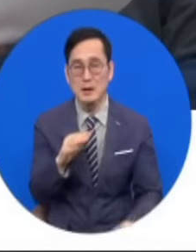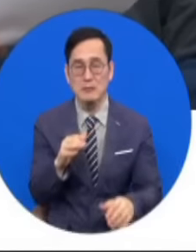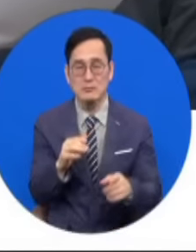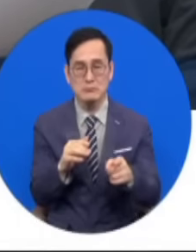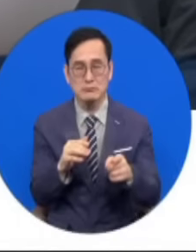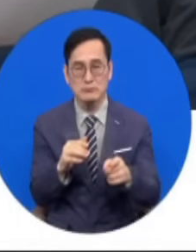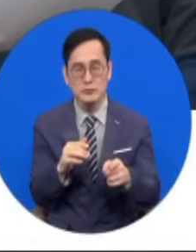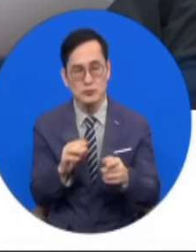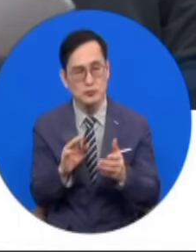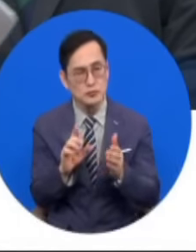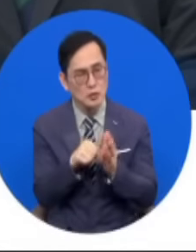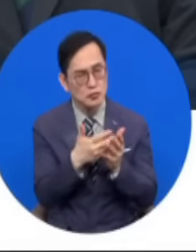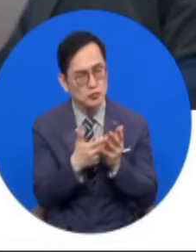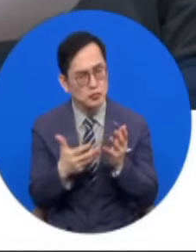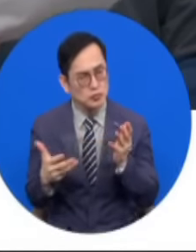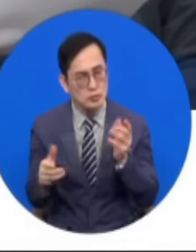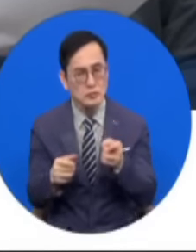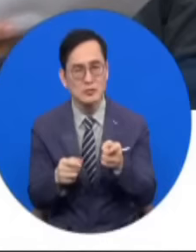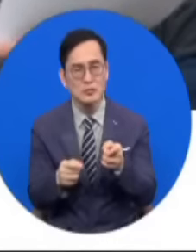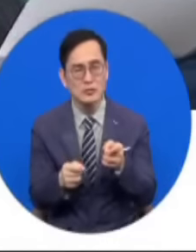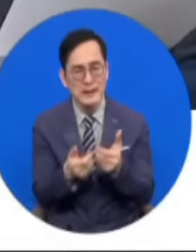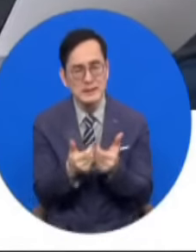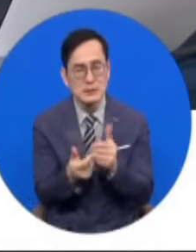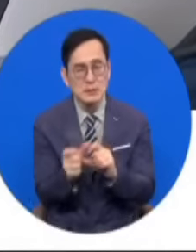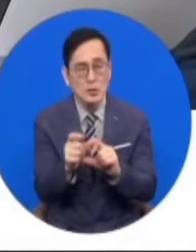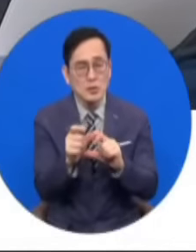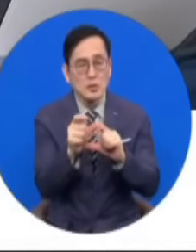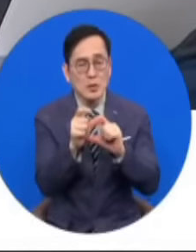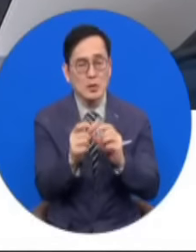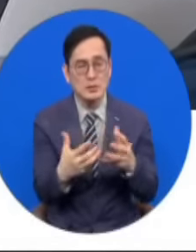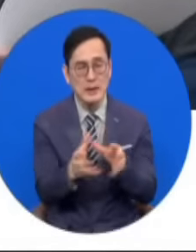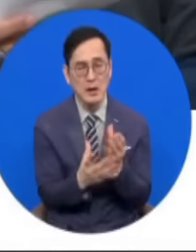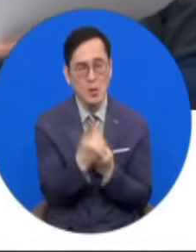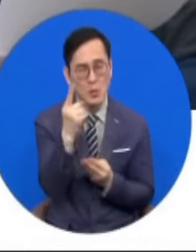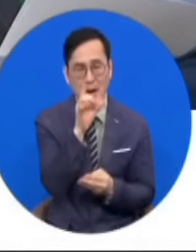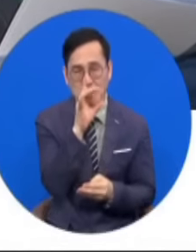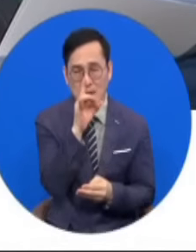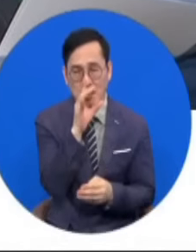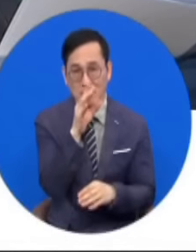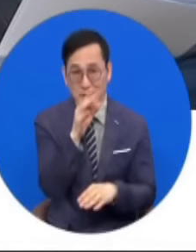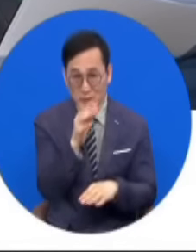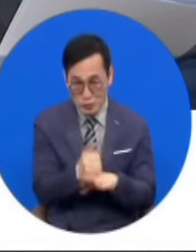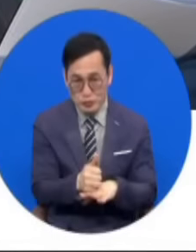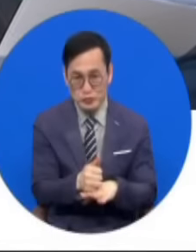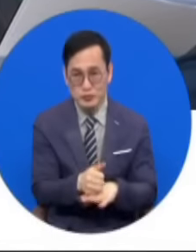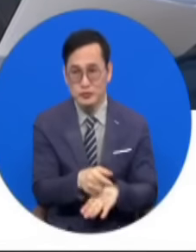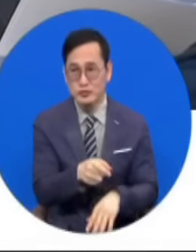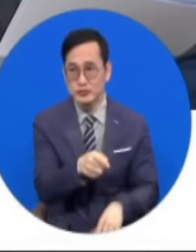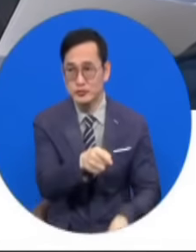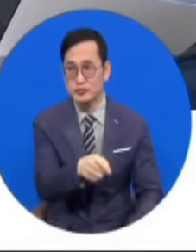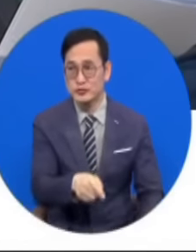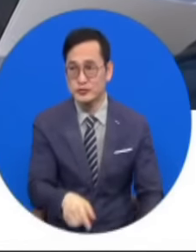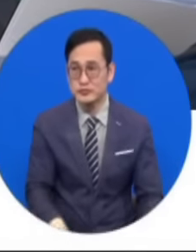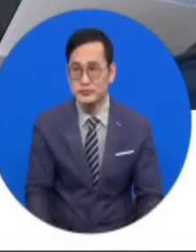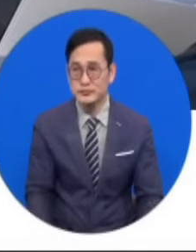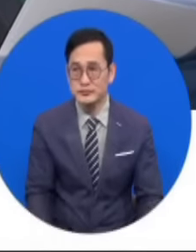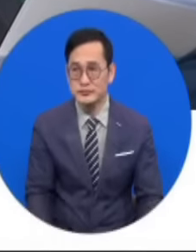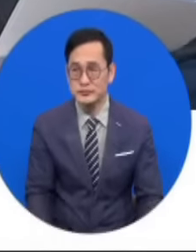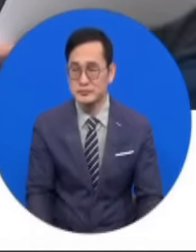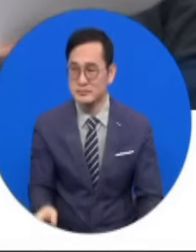갈등이 뭐 여파가 계속 지속되고 뭔가 당내 통합이 잘 안 이루어지니까 임기 중일 때 그거에 대해서 사과하시고 좀 후퇴하는 발언을